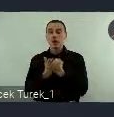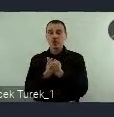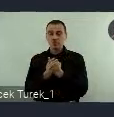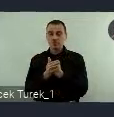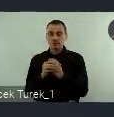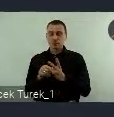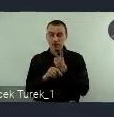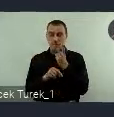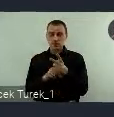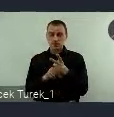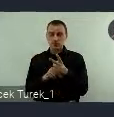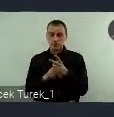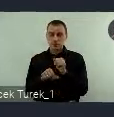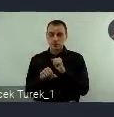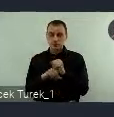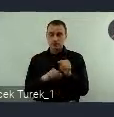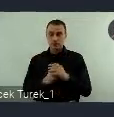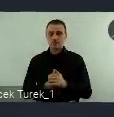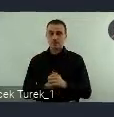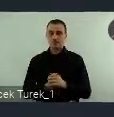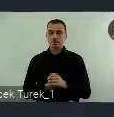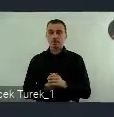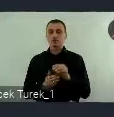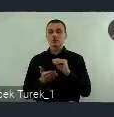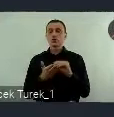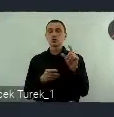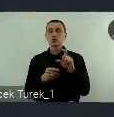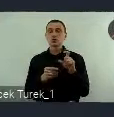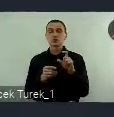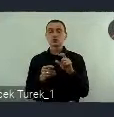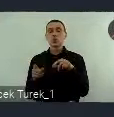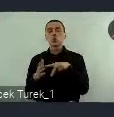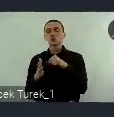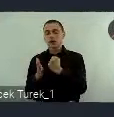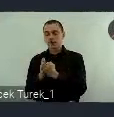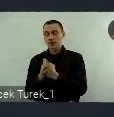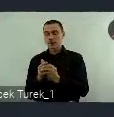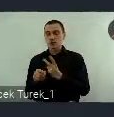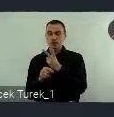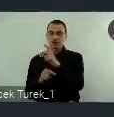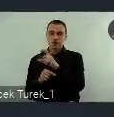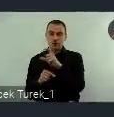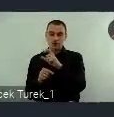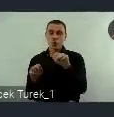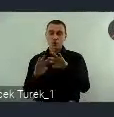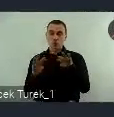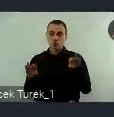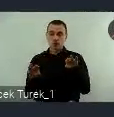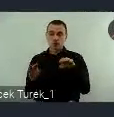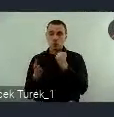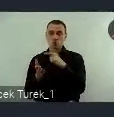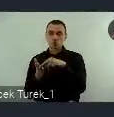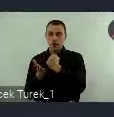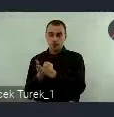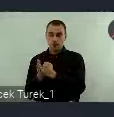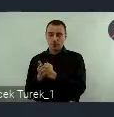w punkcie dotyczącym dostępności cyfrowej odsyła do ustawy o dostępności cyfrowej jest oddzielna ustawa która dotyczy dostępności